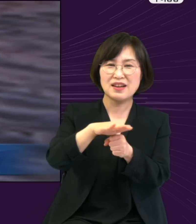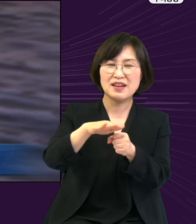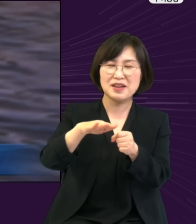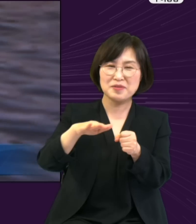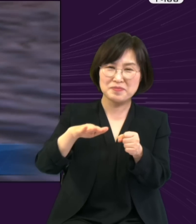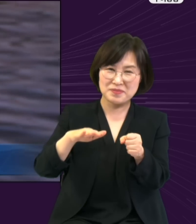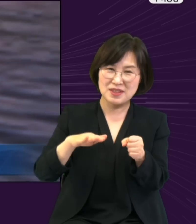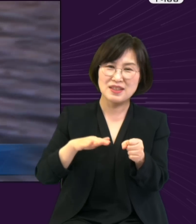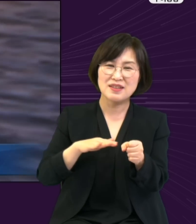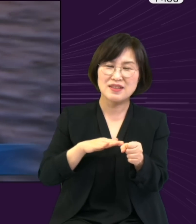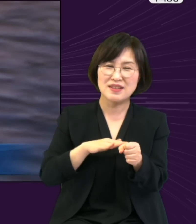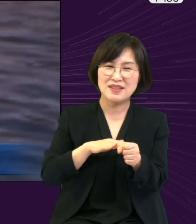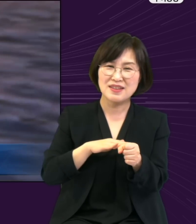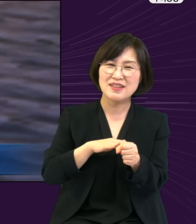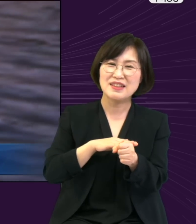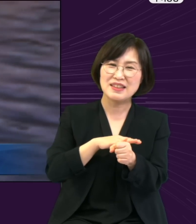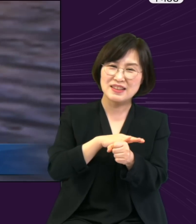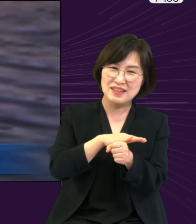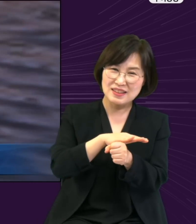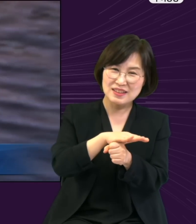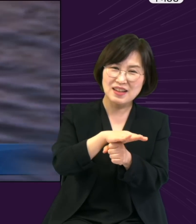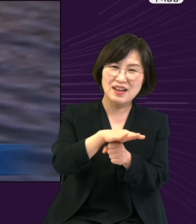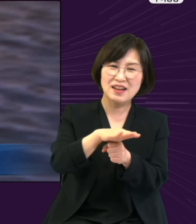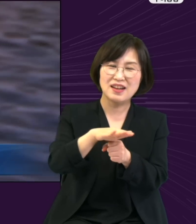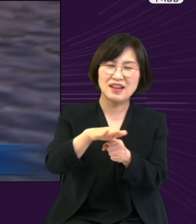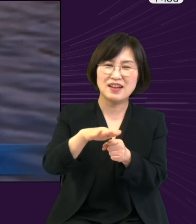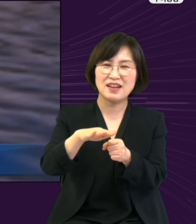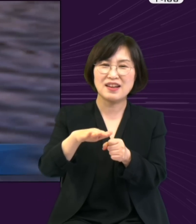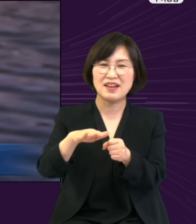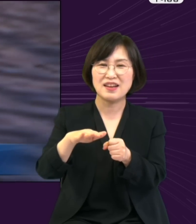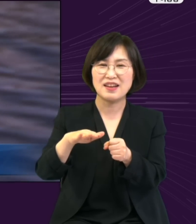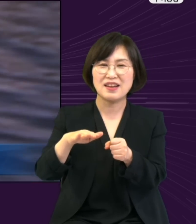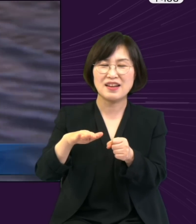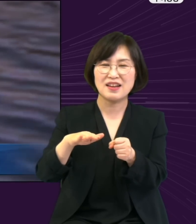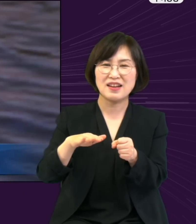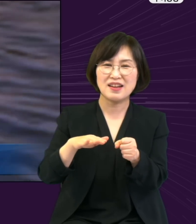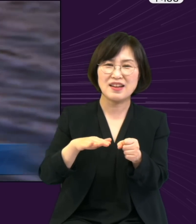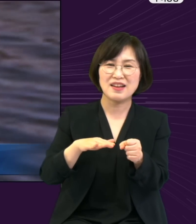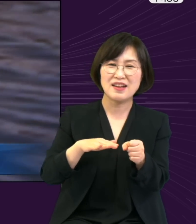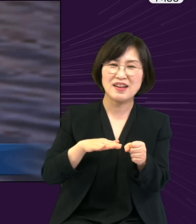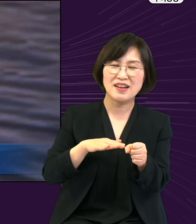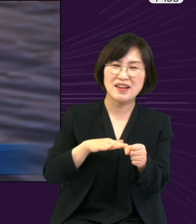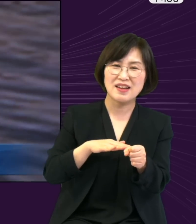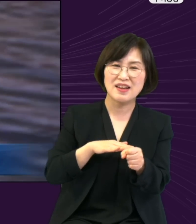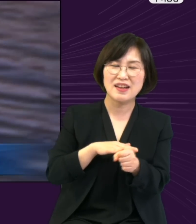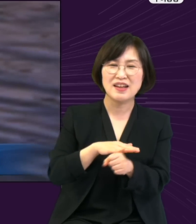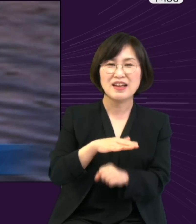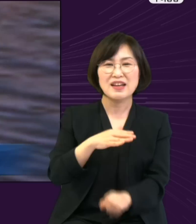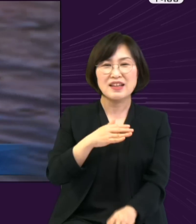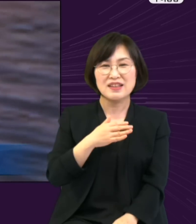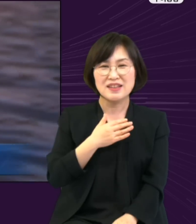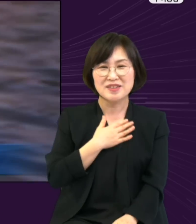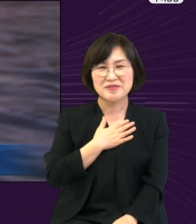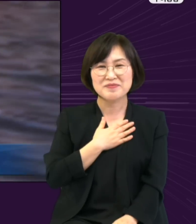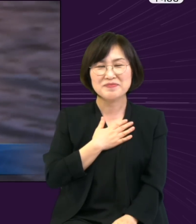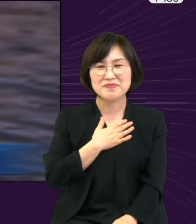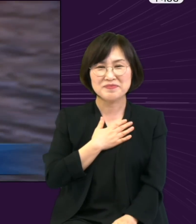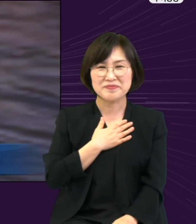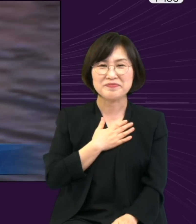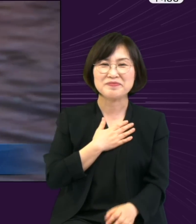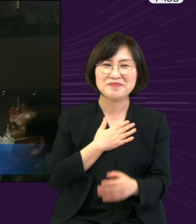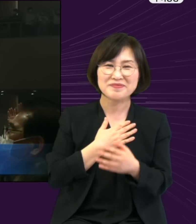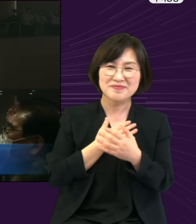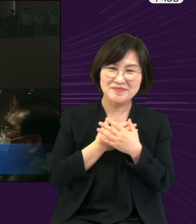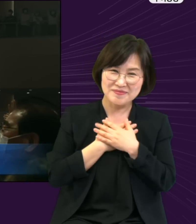오늘의 고백을 들으시는 주님 앞에 거룩한 손을 높이 들고 난 주님께 오직 주께